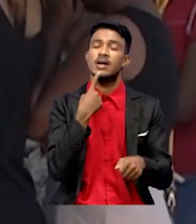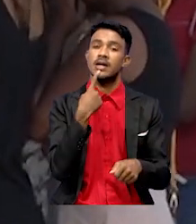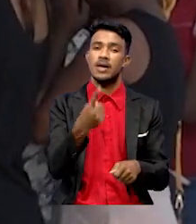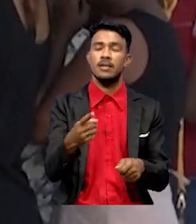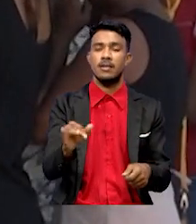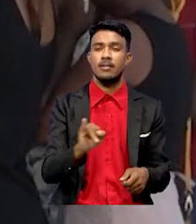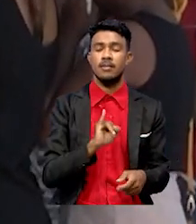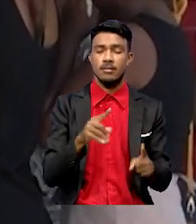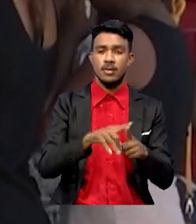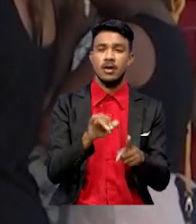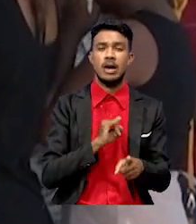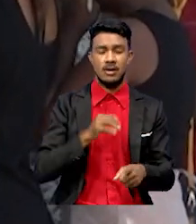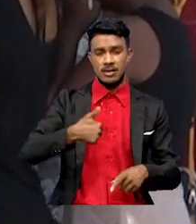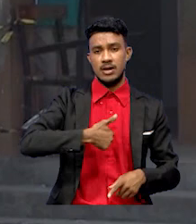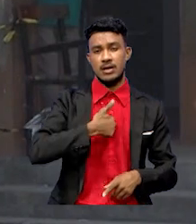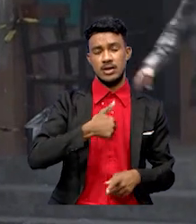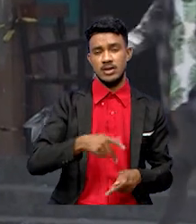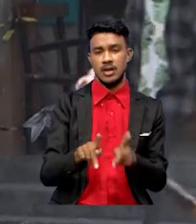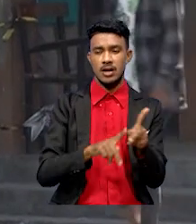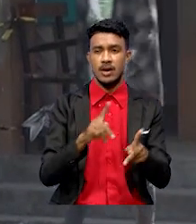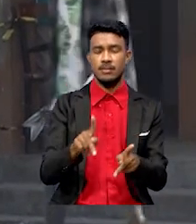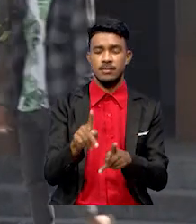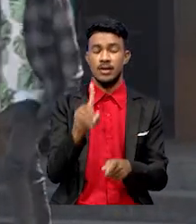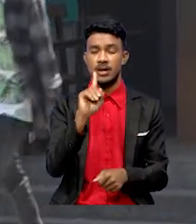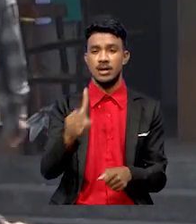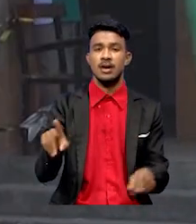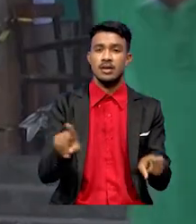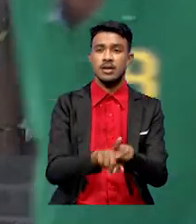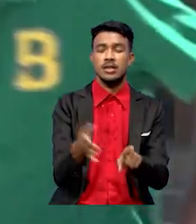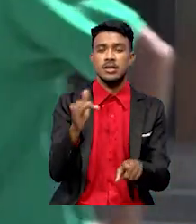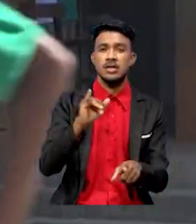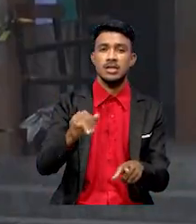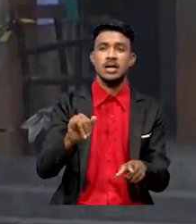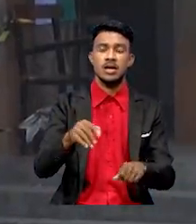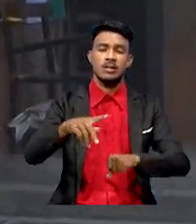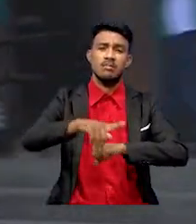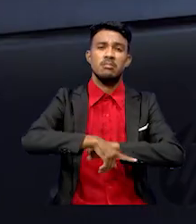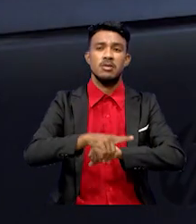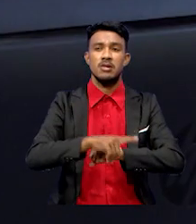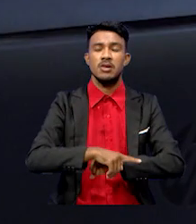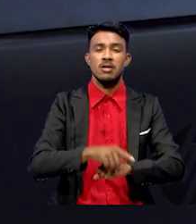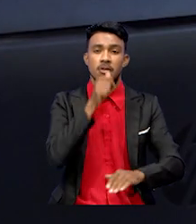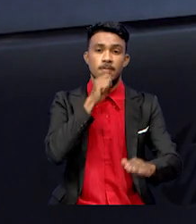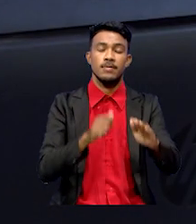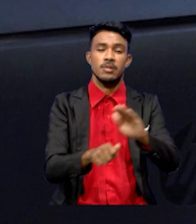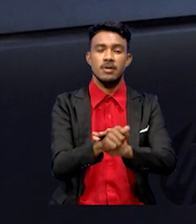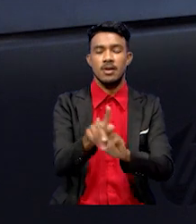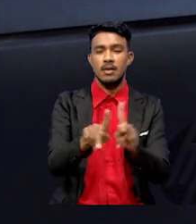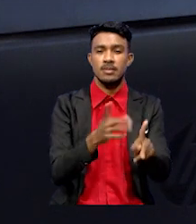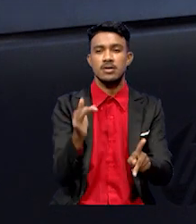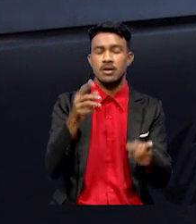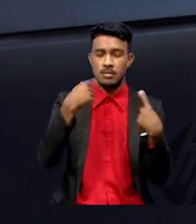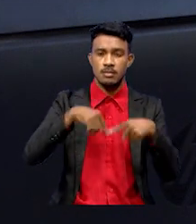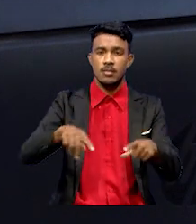bahau pessoalmente hanesan ema sidadau ni dagal ne sira nini manipulasaun politike lakoi halo para ema sene batur para